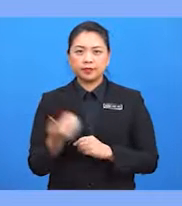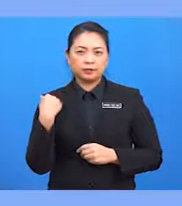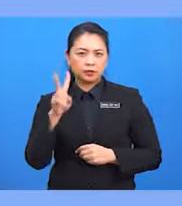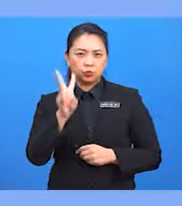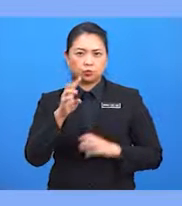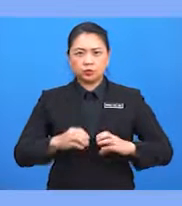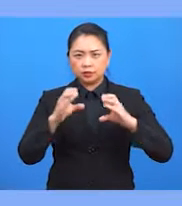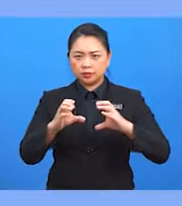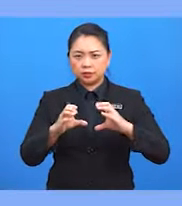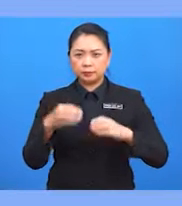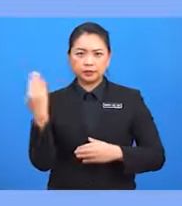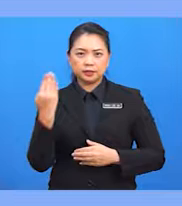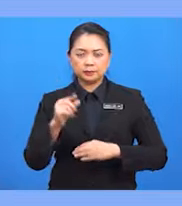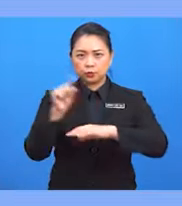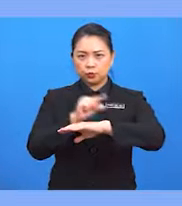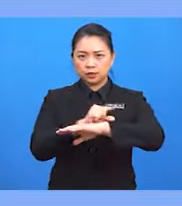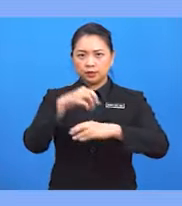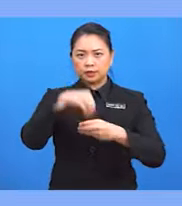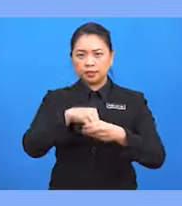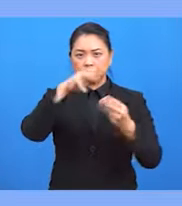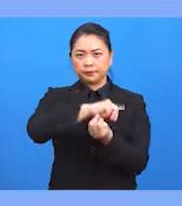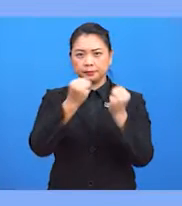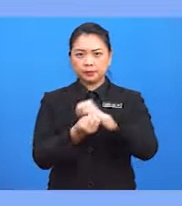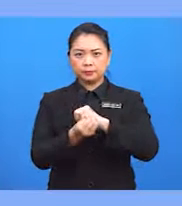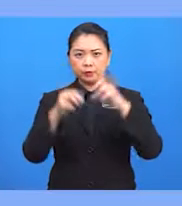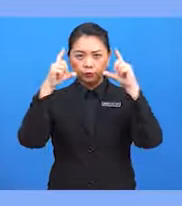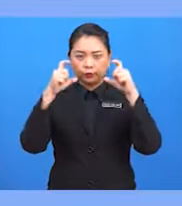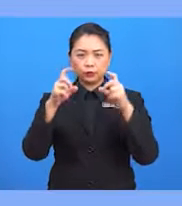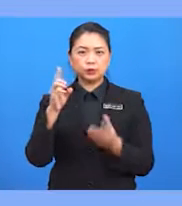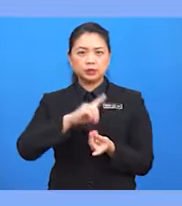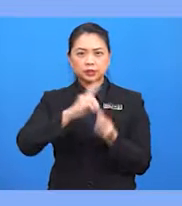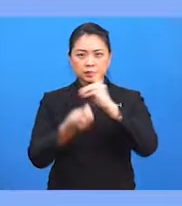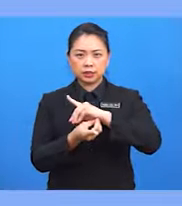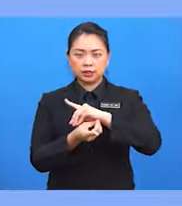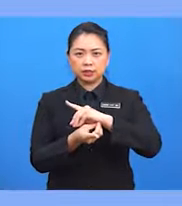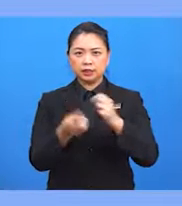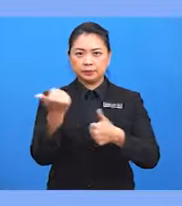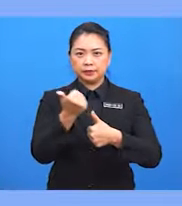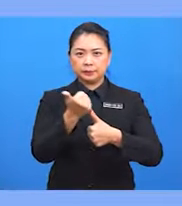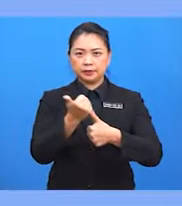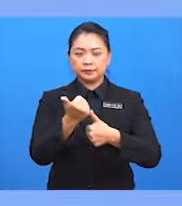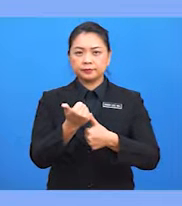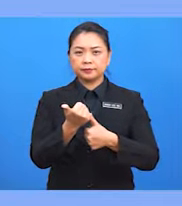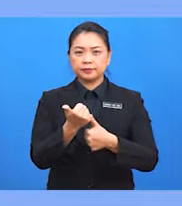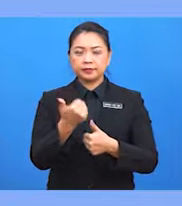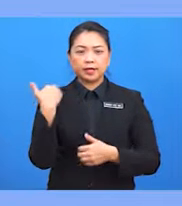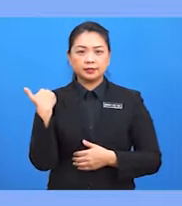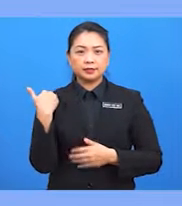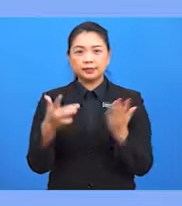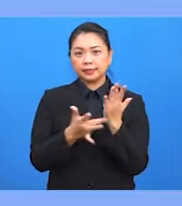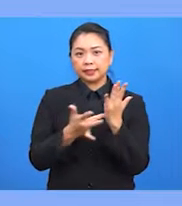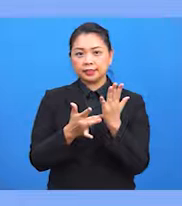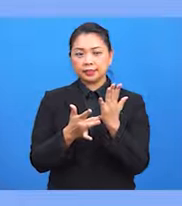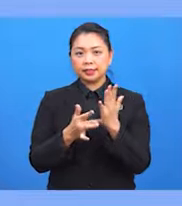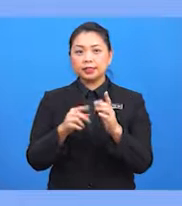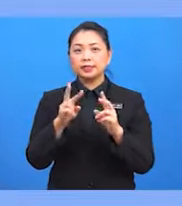dua kaedah yang biasa digunakan dalam manipulasi imej foto digital. Yang pertama adalah technical retouching,